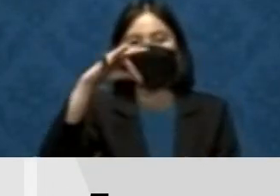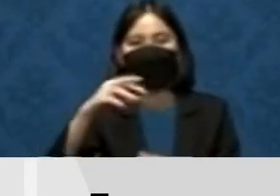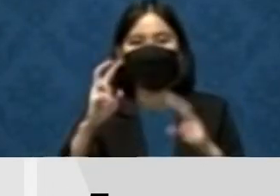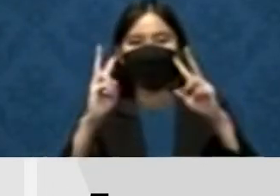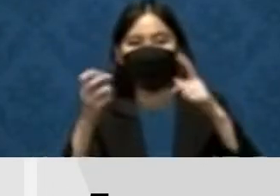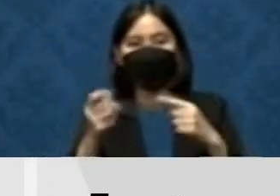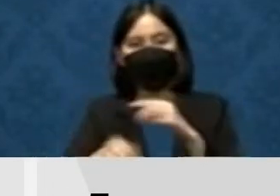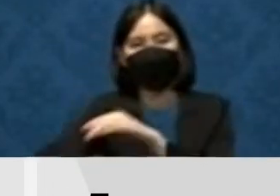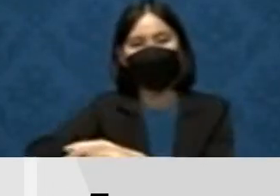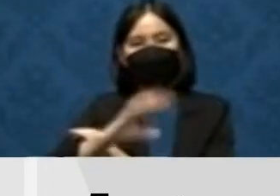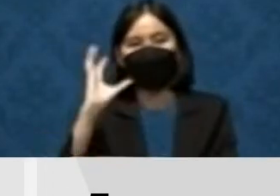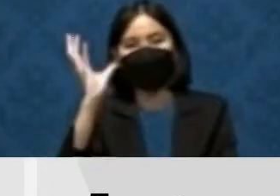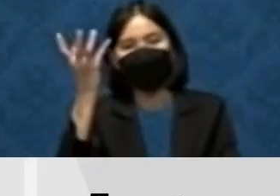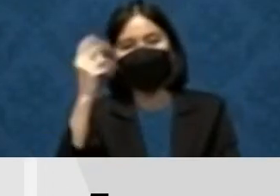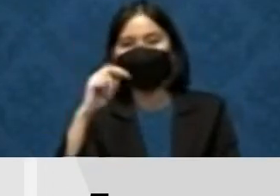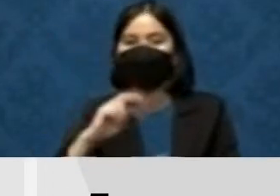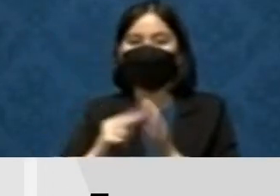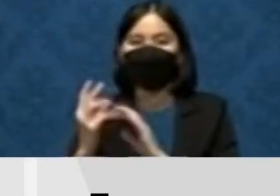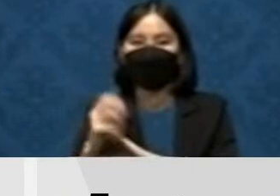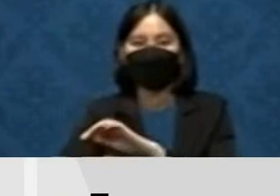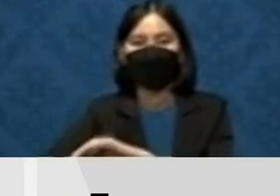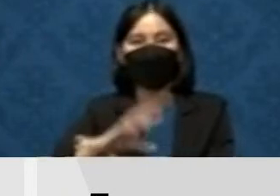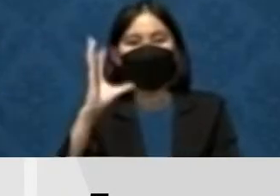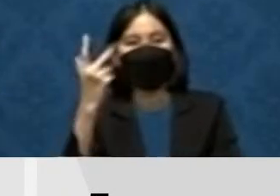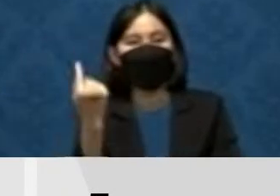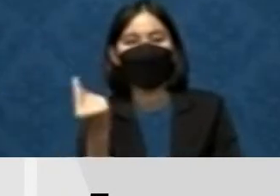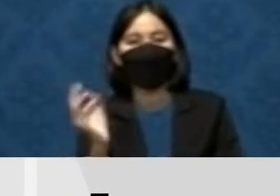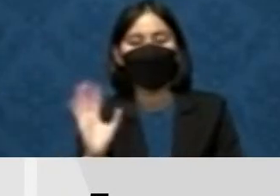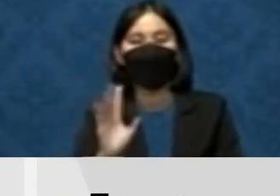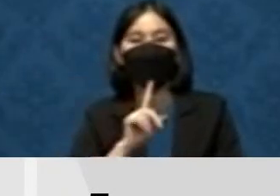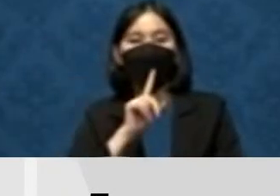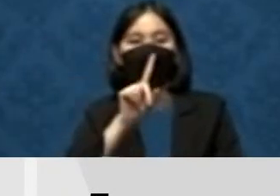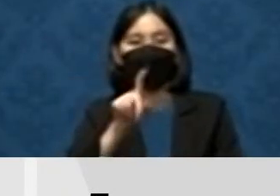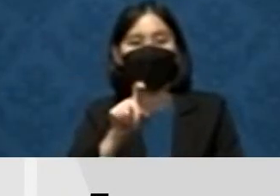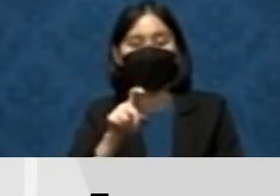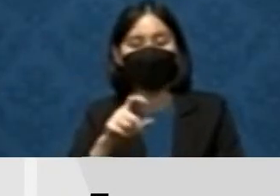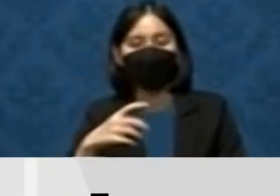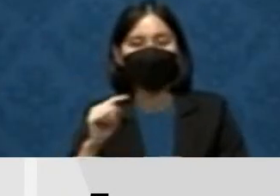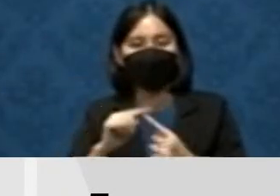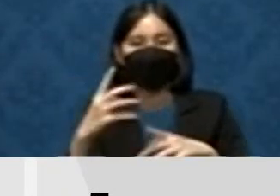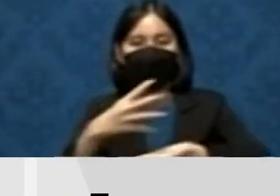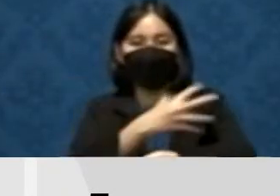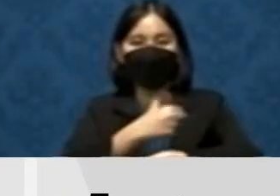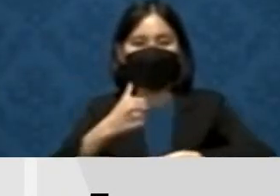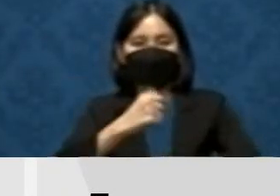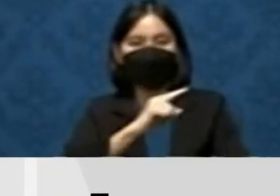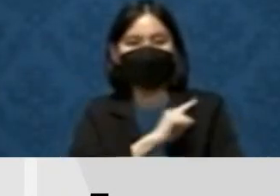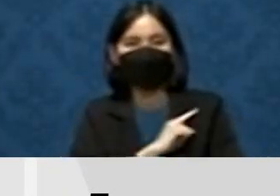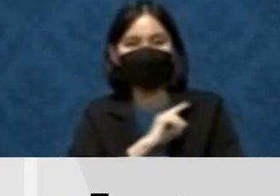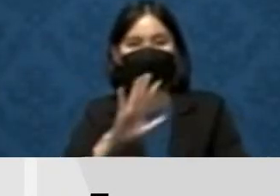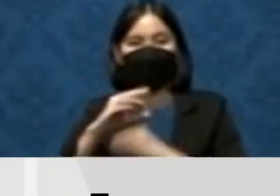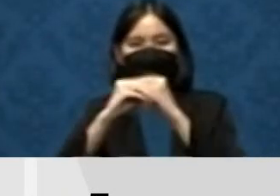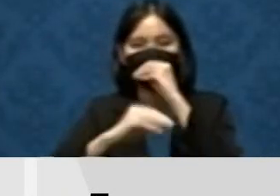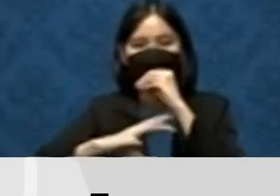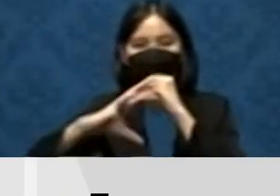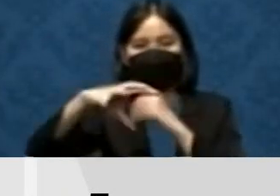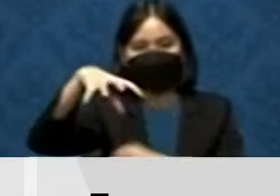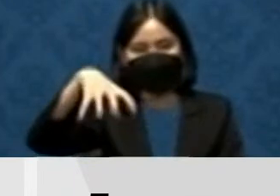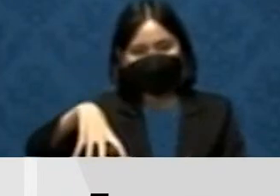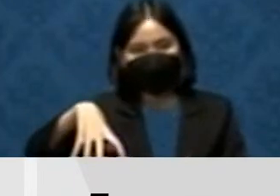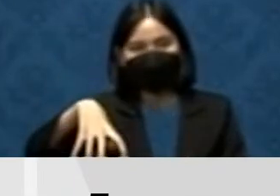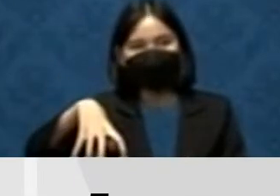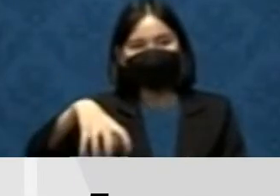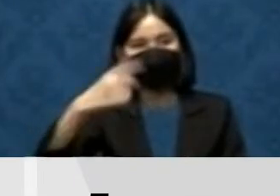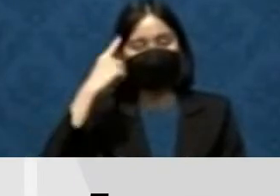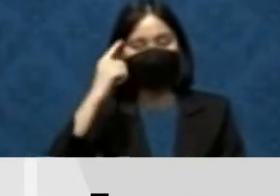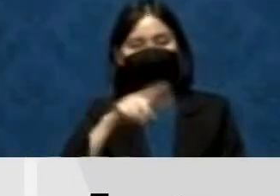เชอร์ใช ่ ไหม เท่นะฮะ ใช่นะครับอ๋อใช่คุณเออเป็นคนพูดประเด็นนี้นะเป็นคนโต้ประเด็นนี้ไม่แต่ผมงงสิ่งที่คุณวีรกรพูดอีกนิดนึงน